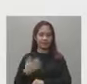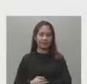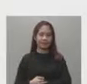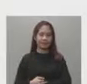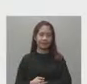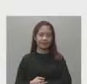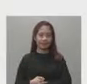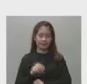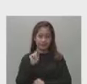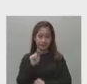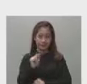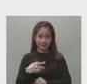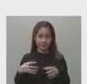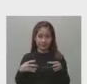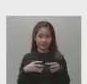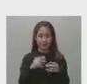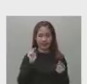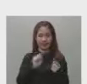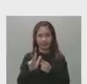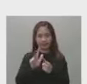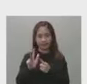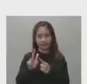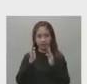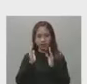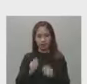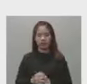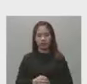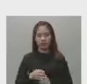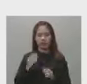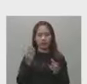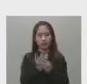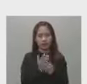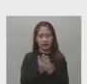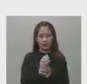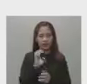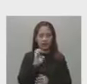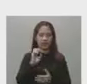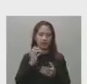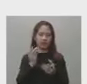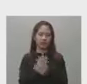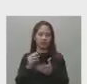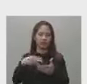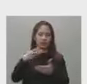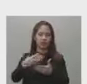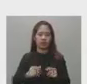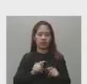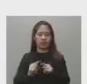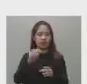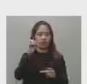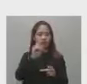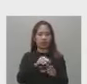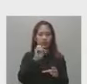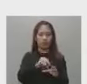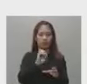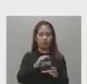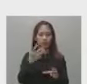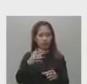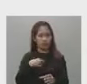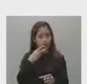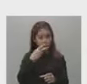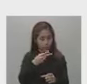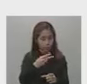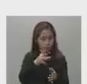นี่ฮะในกลุ่มไลน์กลุ่มที่3นะแต่ละคนก็จะส่งไฟล์ Excel ไฟล์ Wordมันลงอย่างนี้ฮะจากนั้นผมก็ไปดู